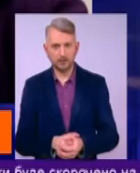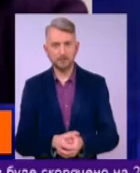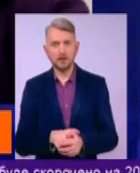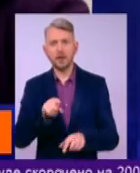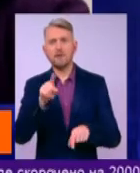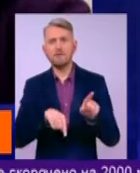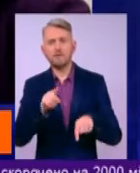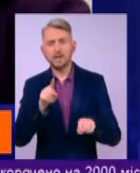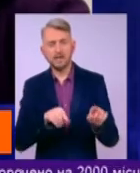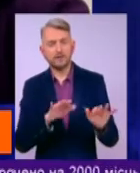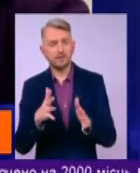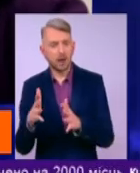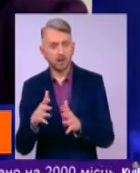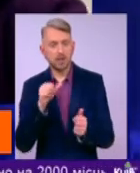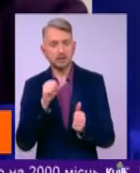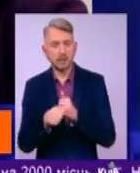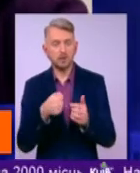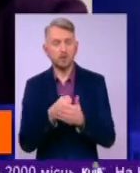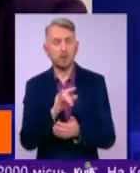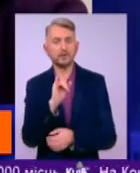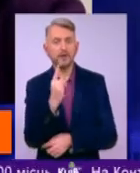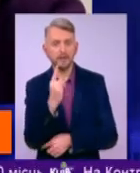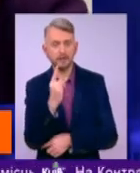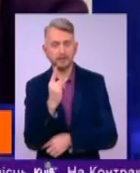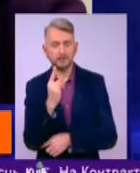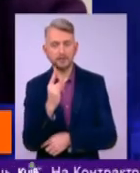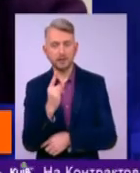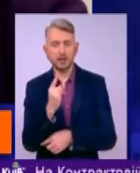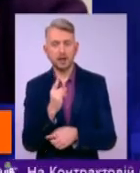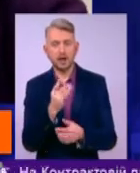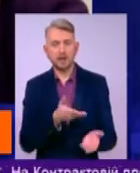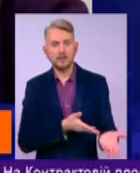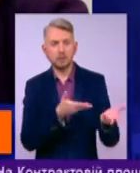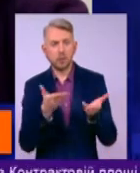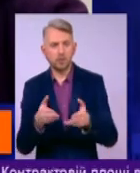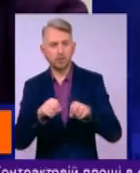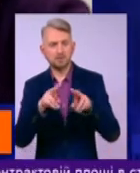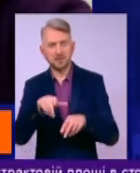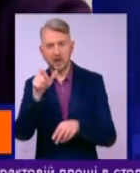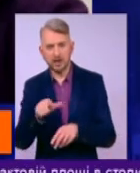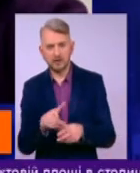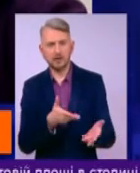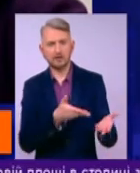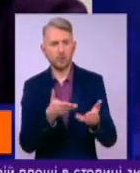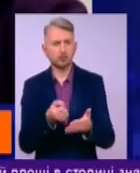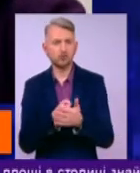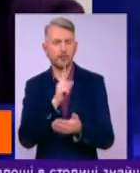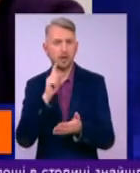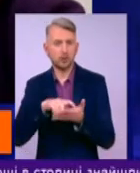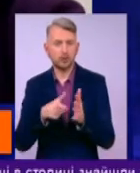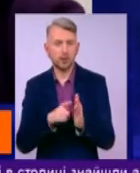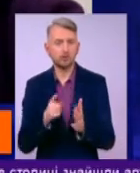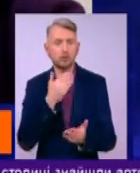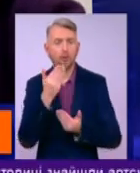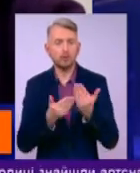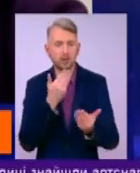рідких випадках саме до дитини запрошують спеціаліста і запрошують їх до зеленої кімнати, щоб опитати